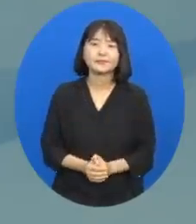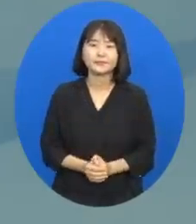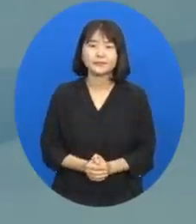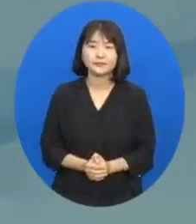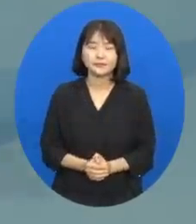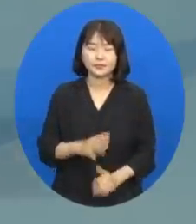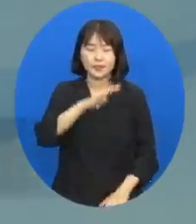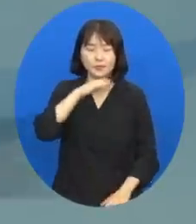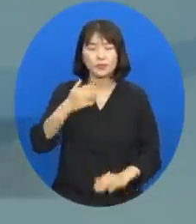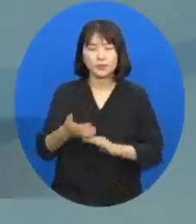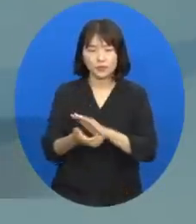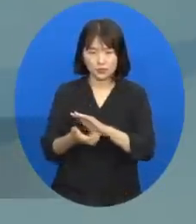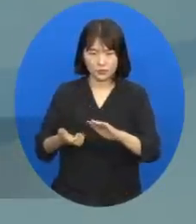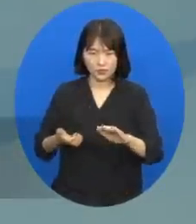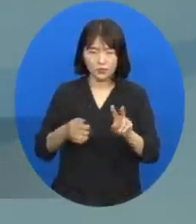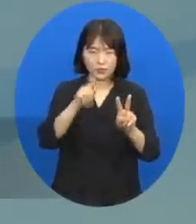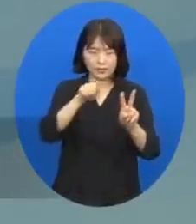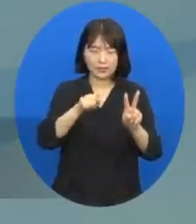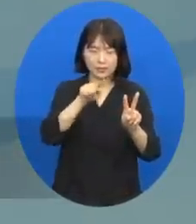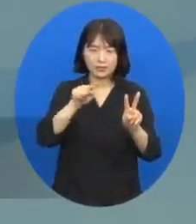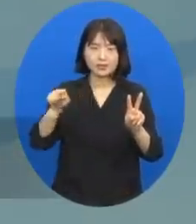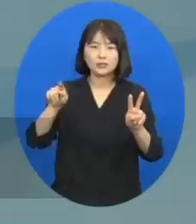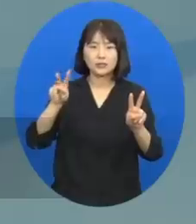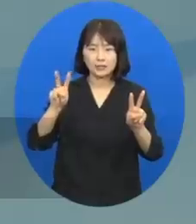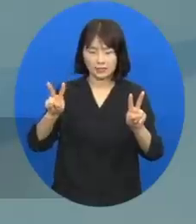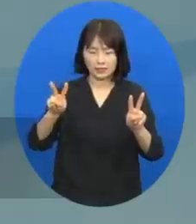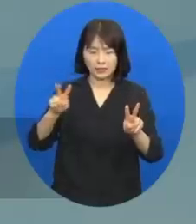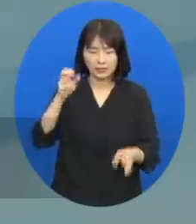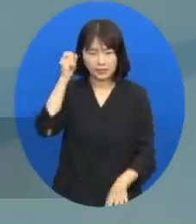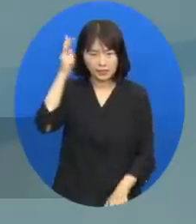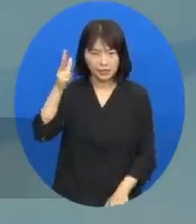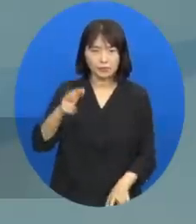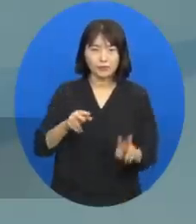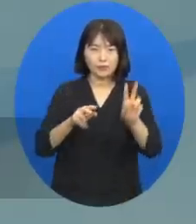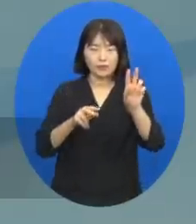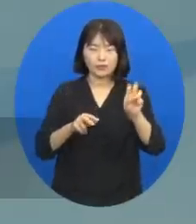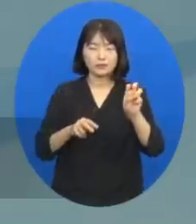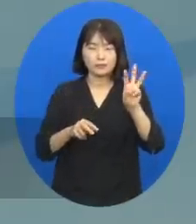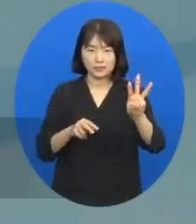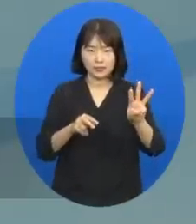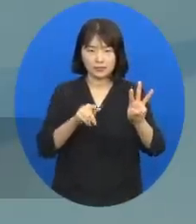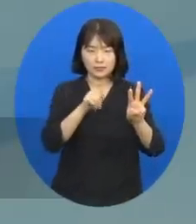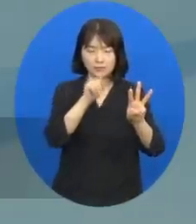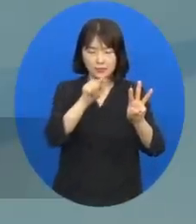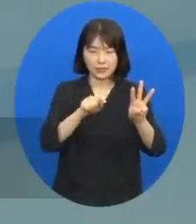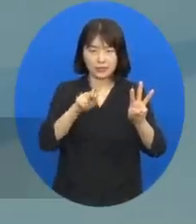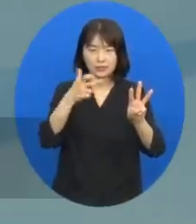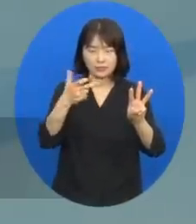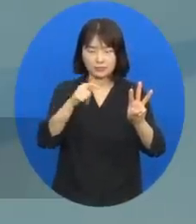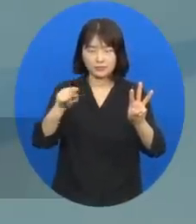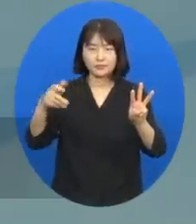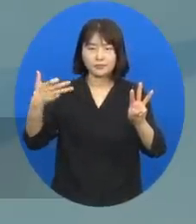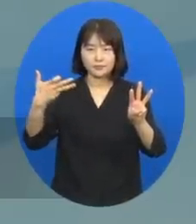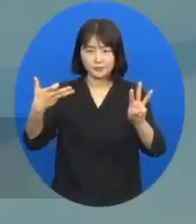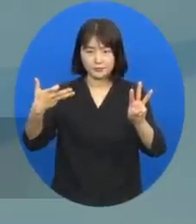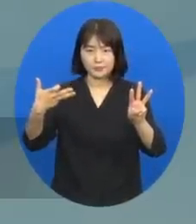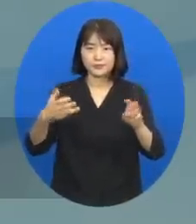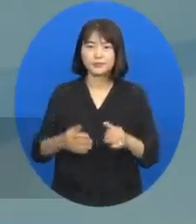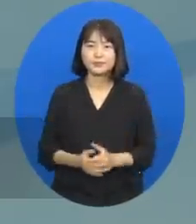베드로전서 2장 1절에서 2절 잠언 23장 17절에서 습할